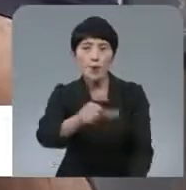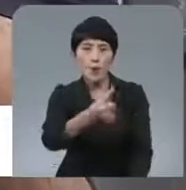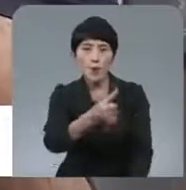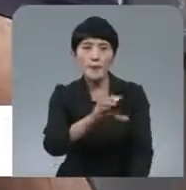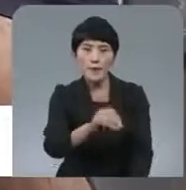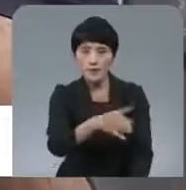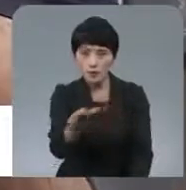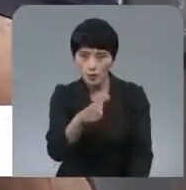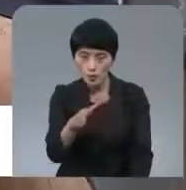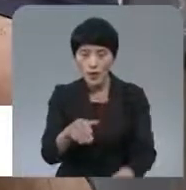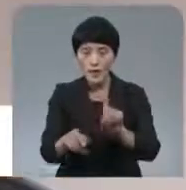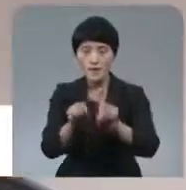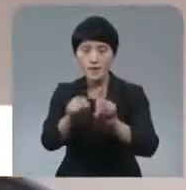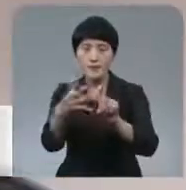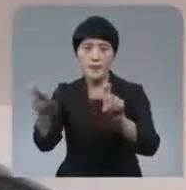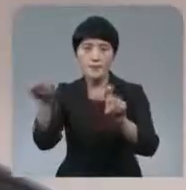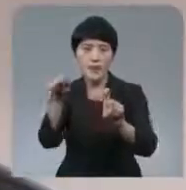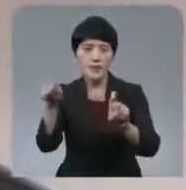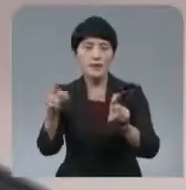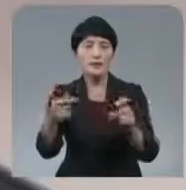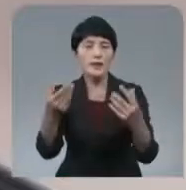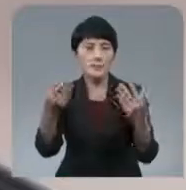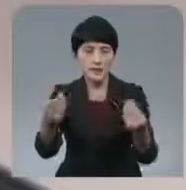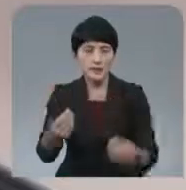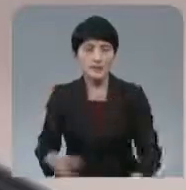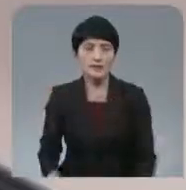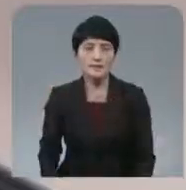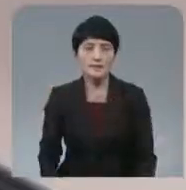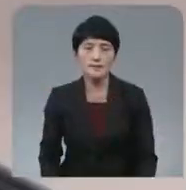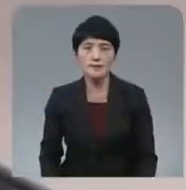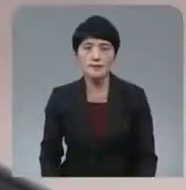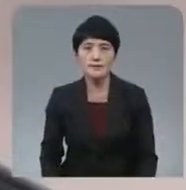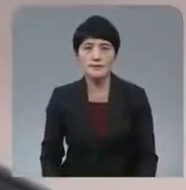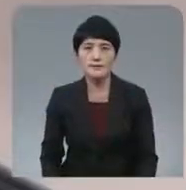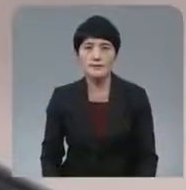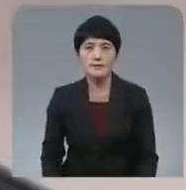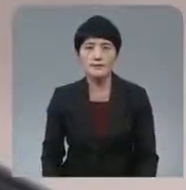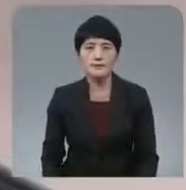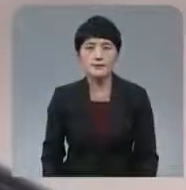4658521 juta orang yakni 10,4 persen dari populasi Korea Selatan